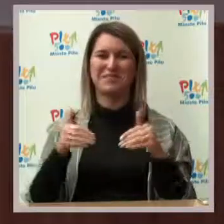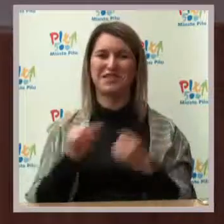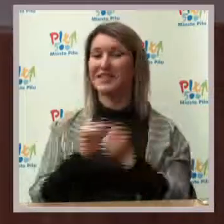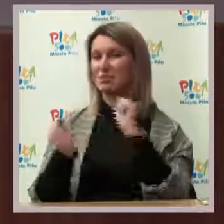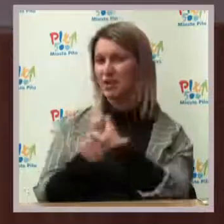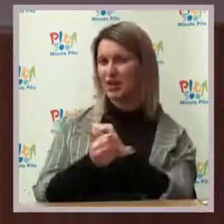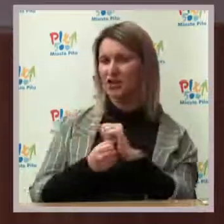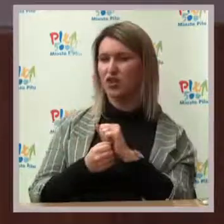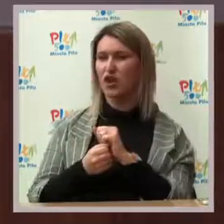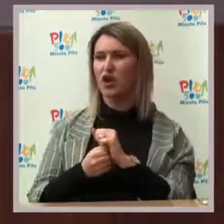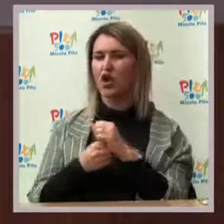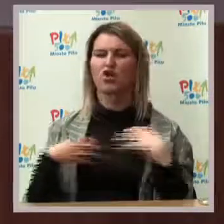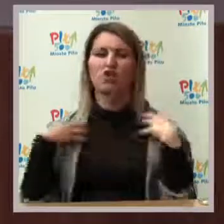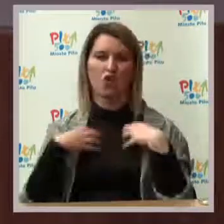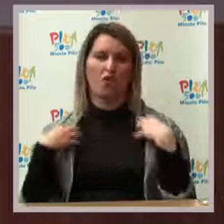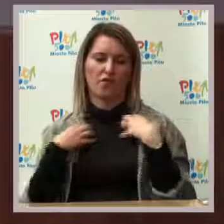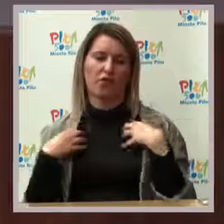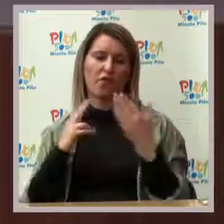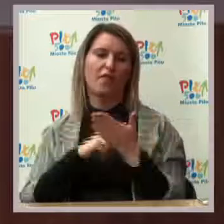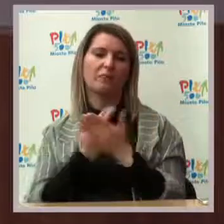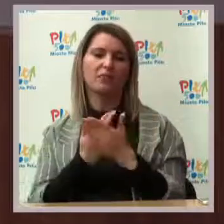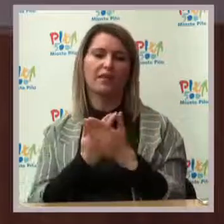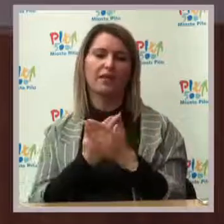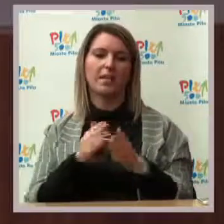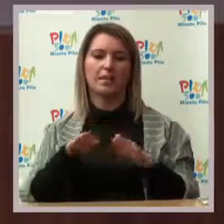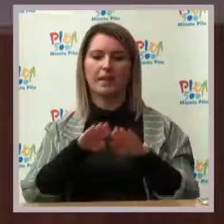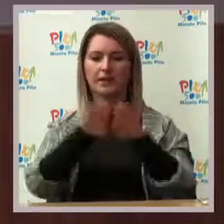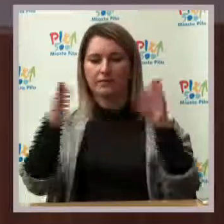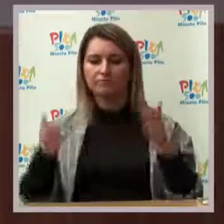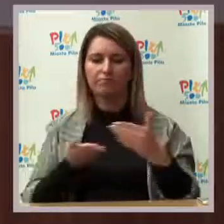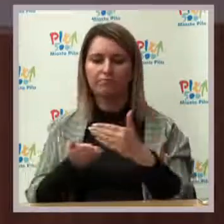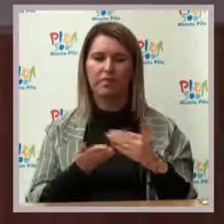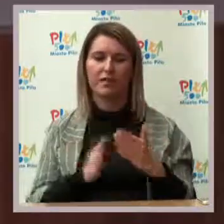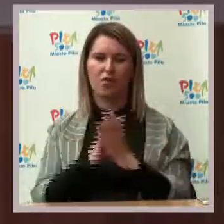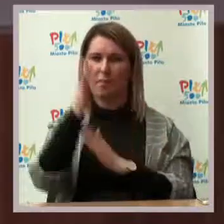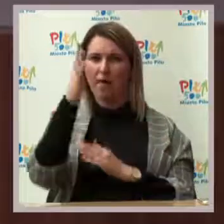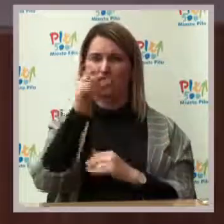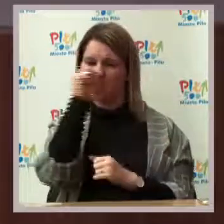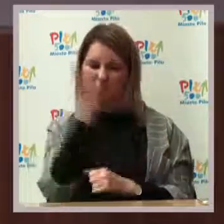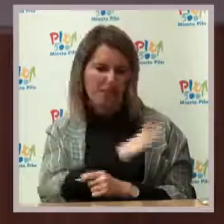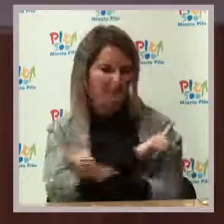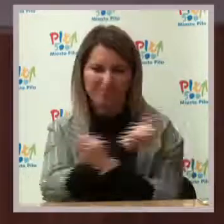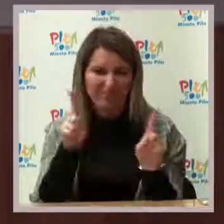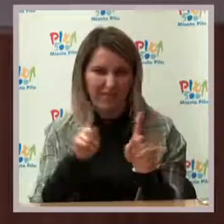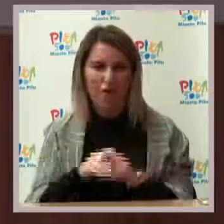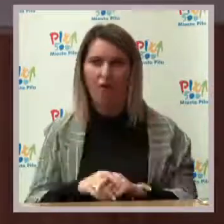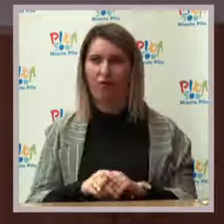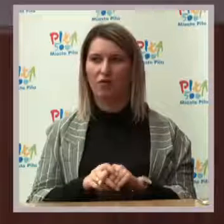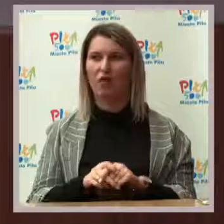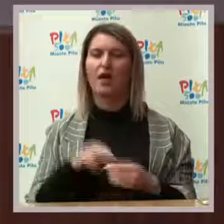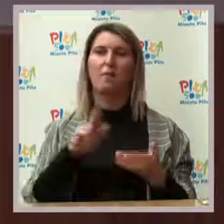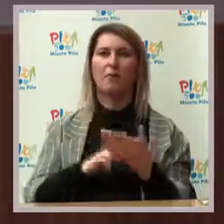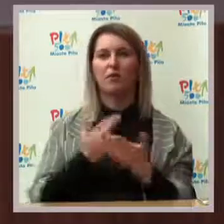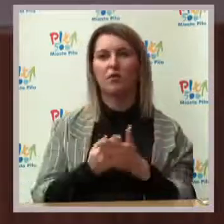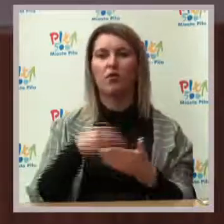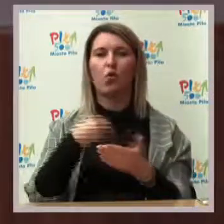nie paląc w sposób zgodny z ochroną środowiska, a nie śmieciami. To jednak ta zmiana,